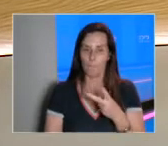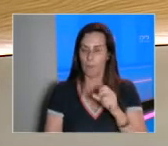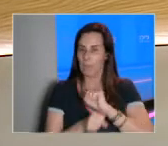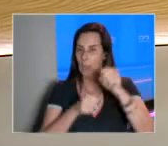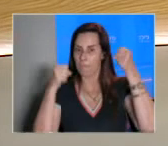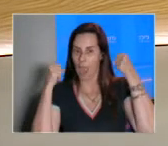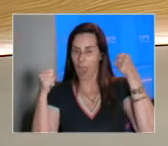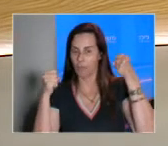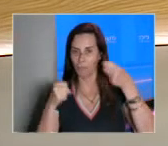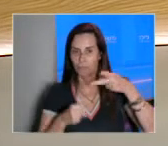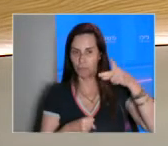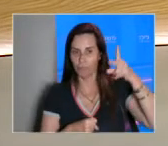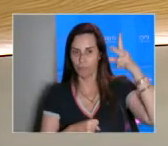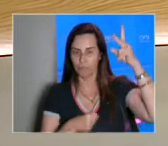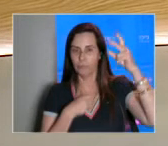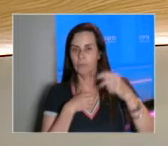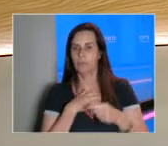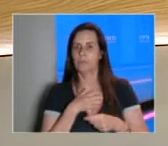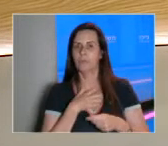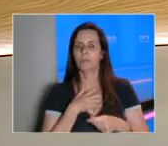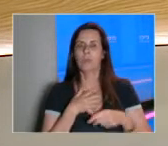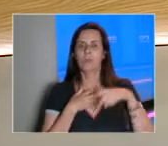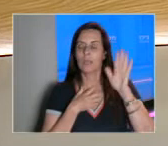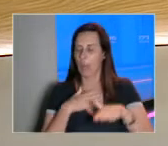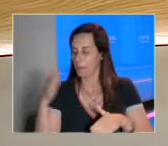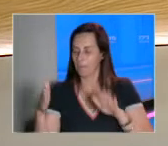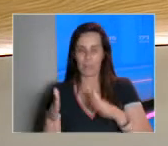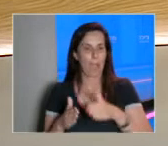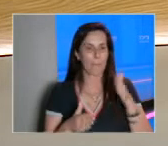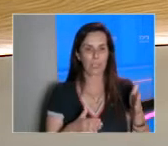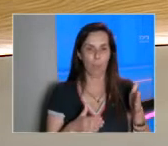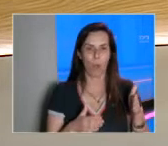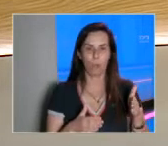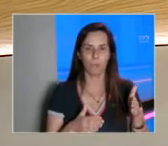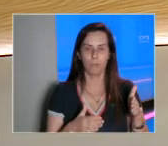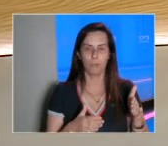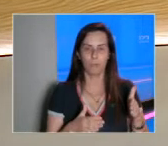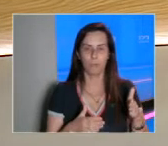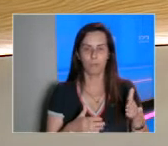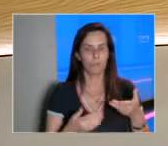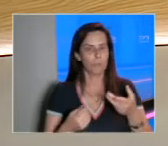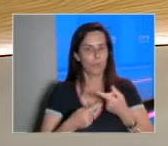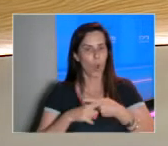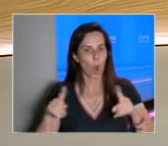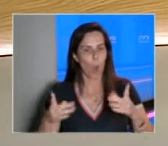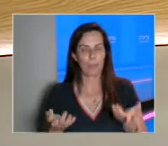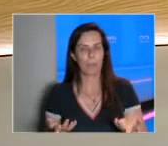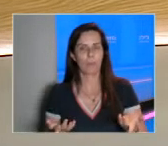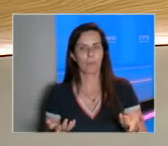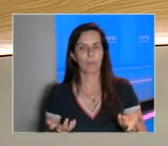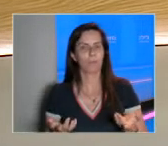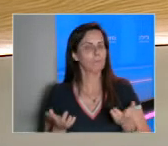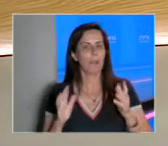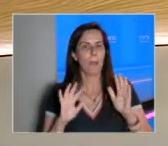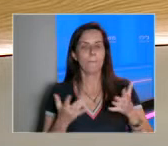המחאה הולכת וגוברת. גם מימין, גם משמאל, לזרמים שונים.